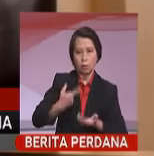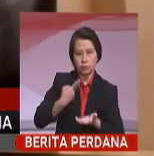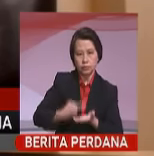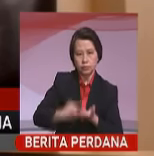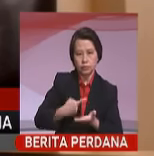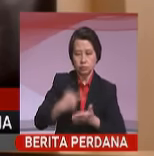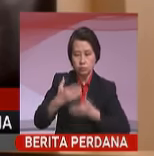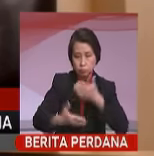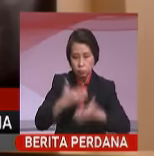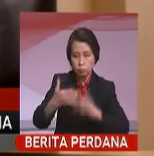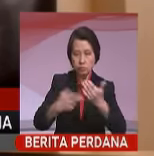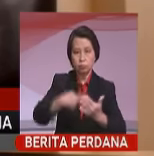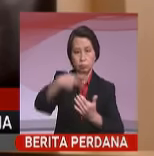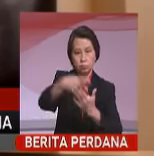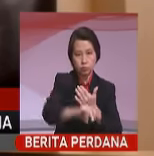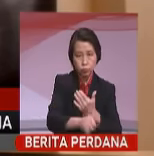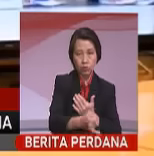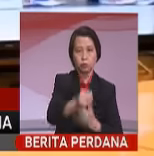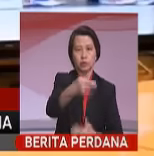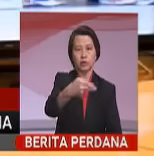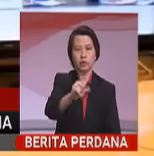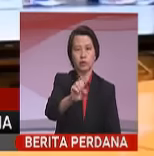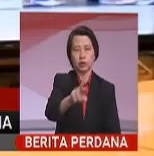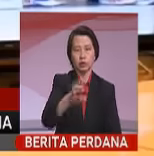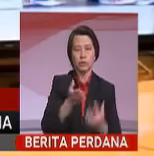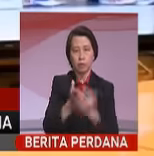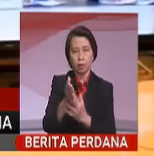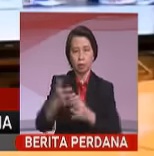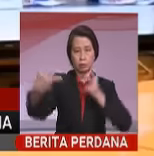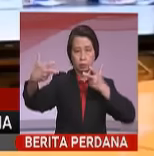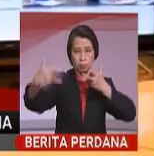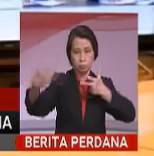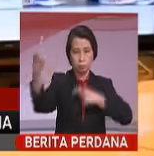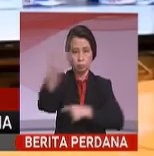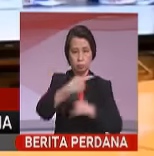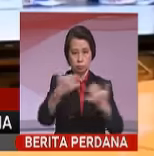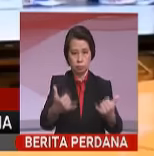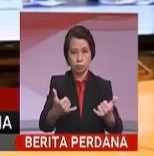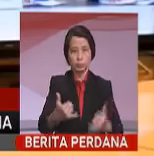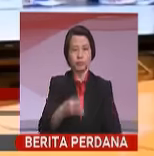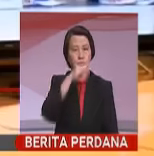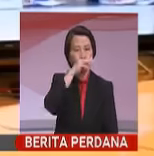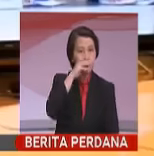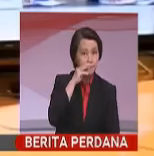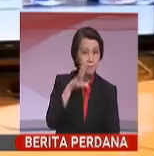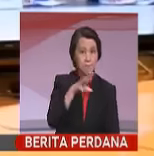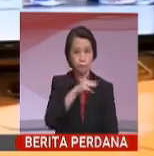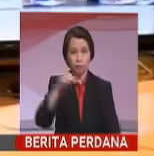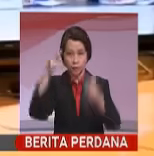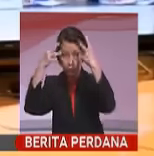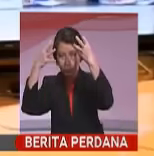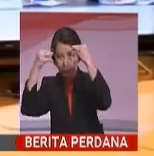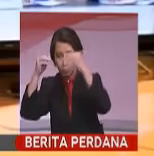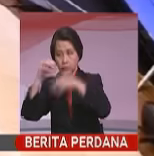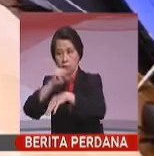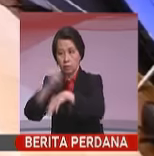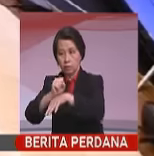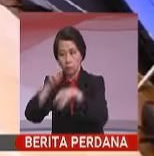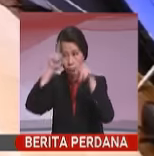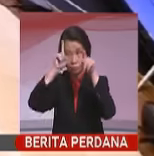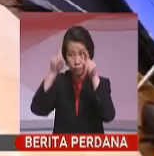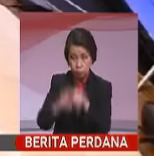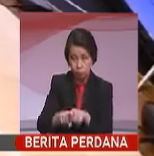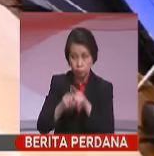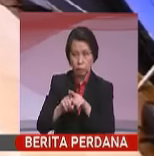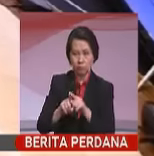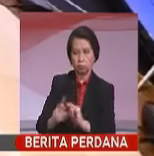mengenai kemajuan projek HSR itu melalui sidang video hari ini. Tan Sri Muhyiddin dan Lee Hsien Loong telah mencapai persefahaman